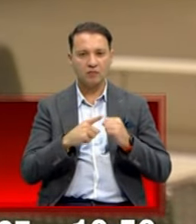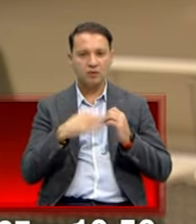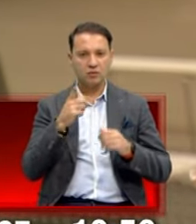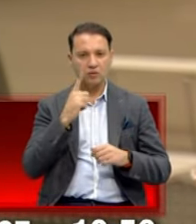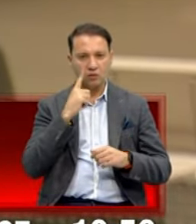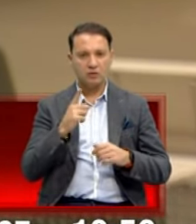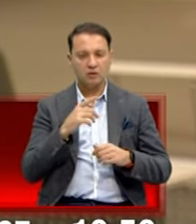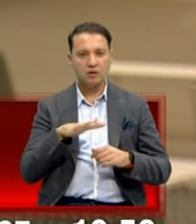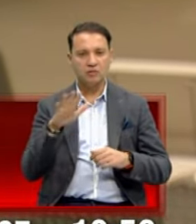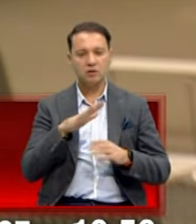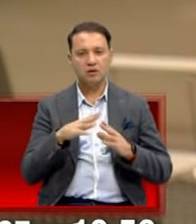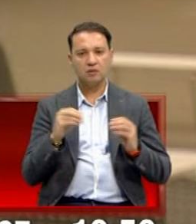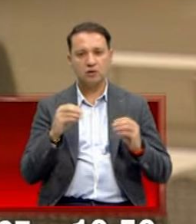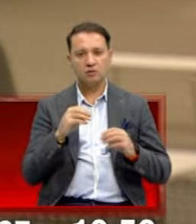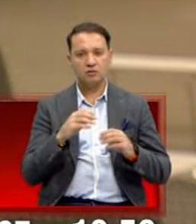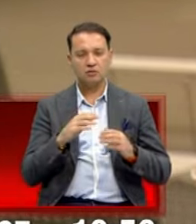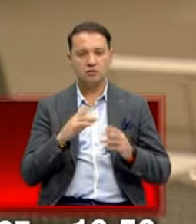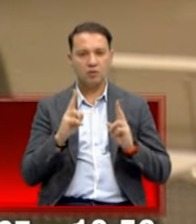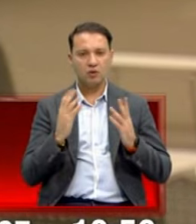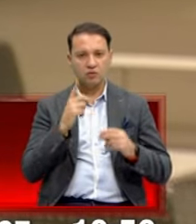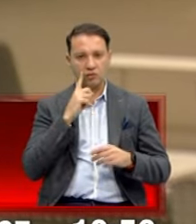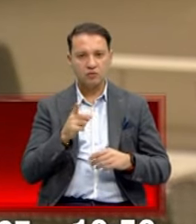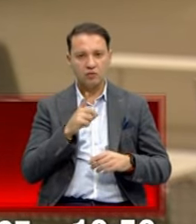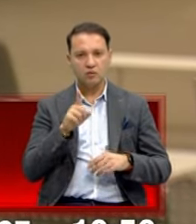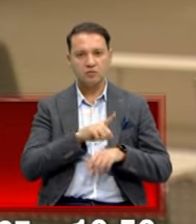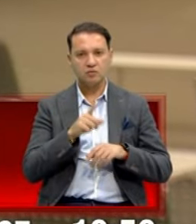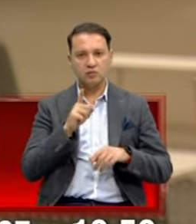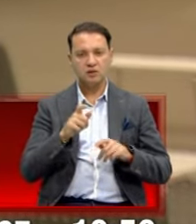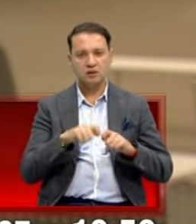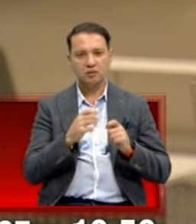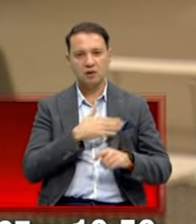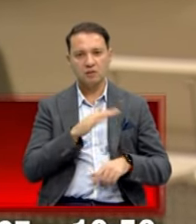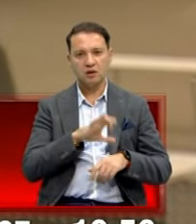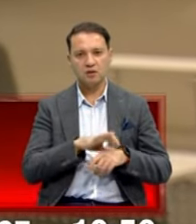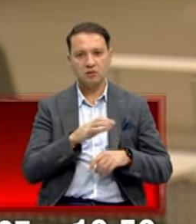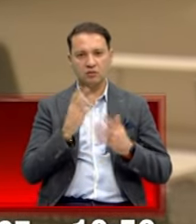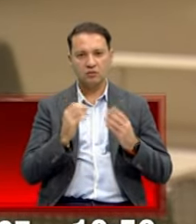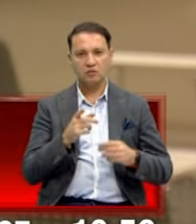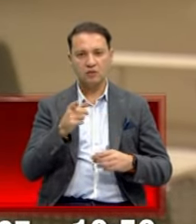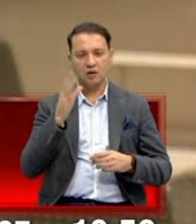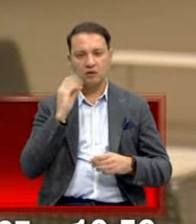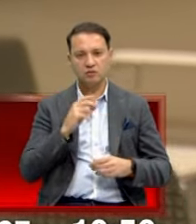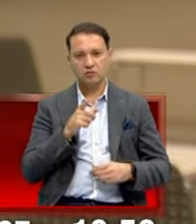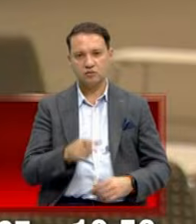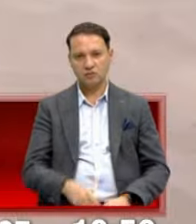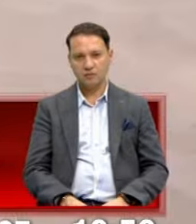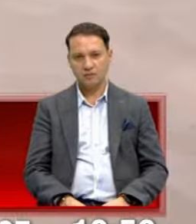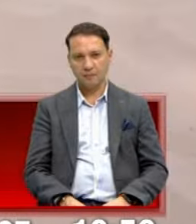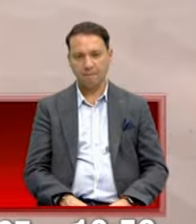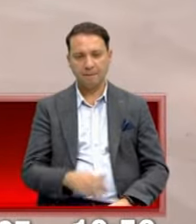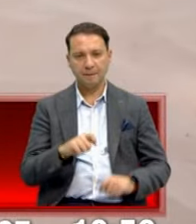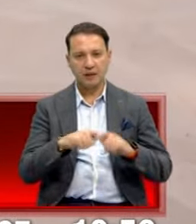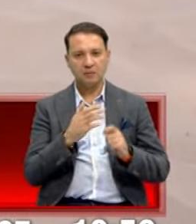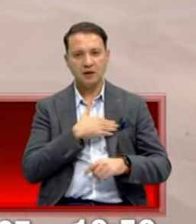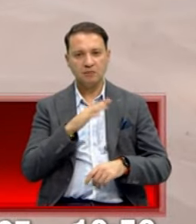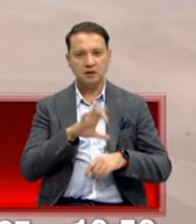bu görüntünün tamamen normale döndüğünü görüyoruz. O zaman bunun kırık kalp sendromuna bağlı olduğunu tanıyı koyabiliyoruz. Kırık